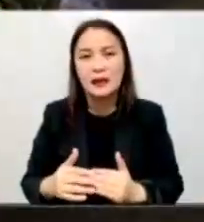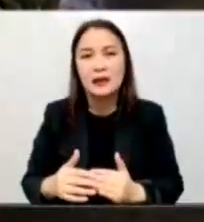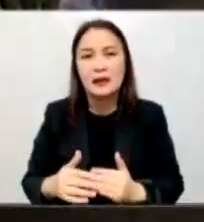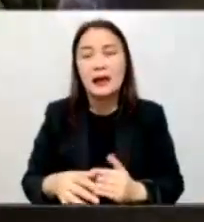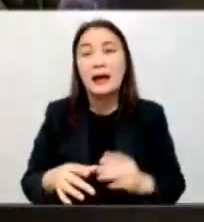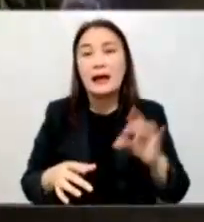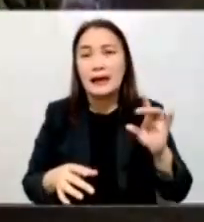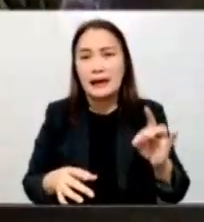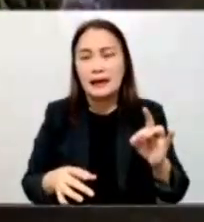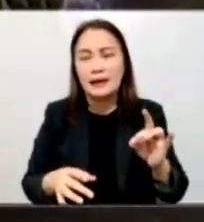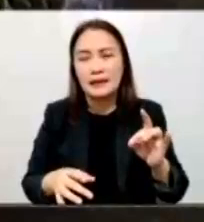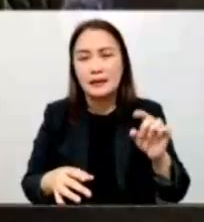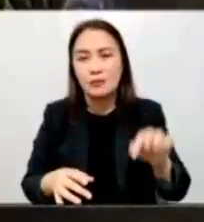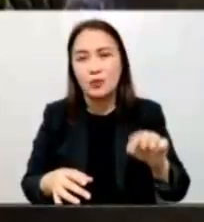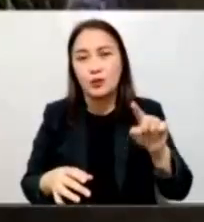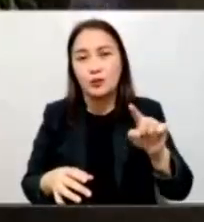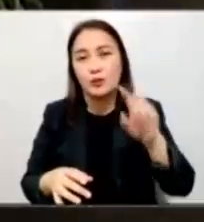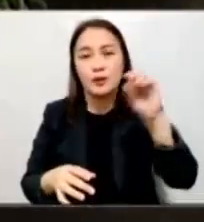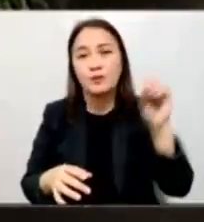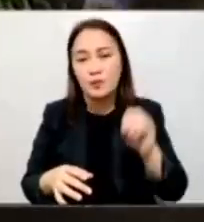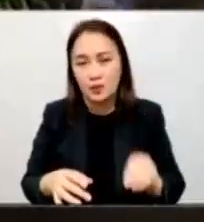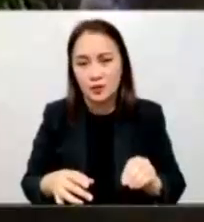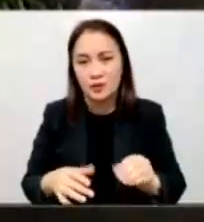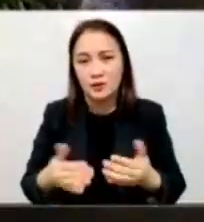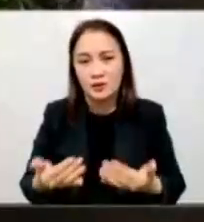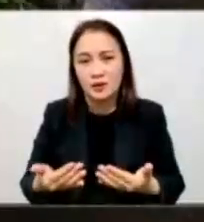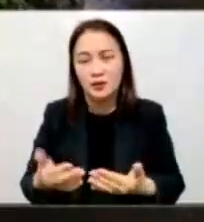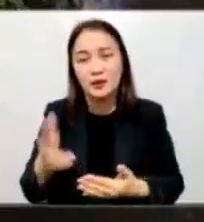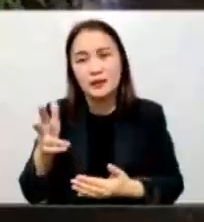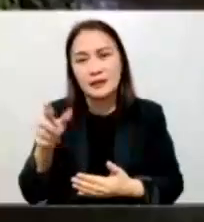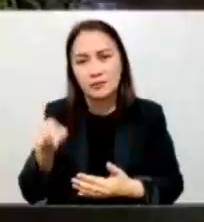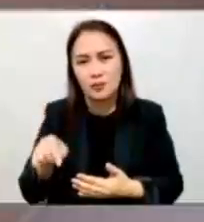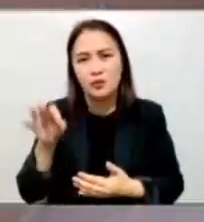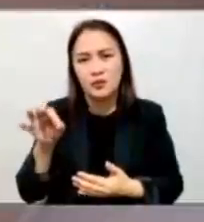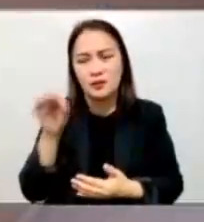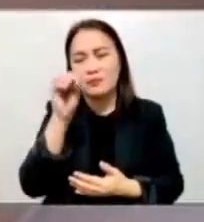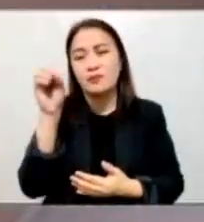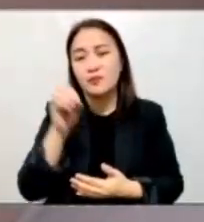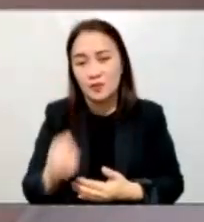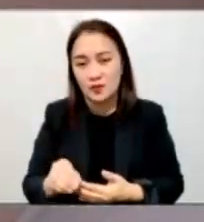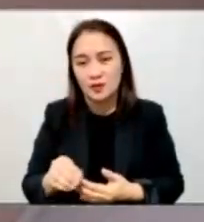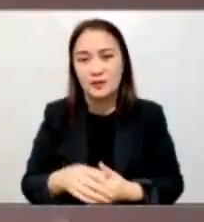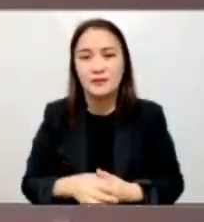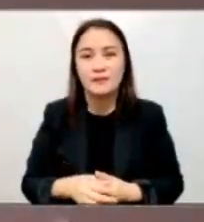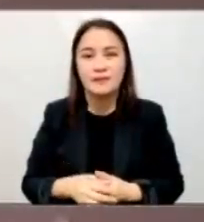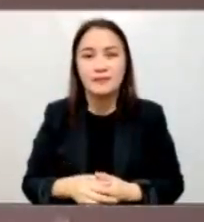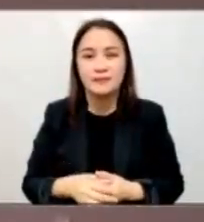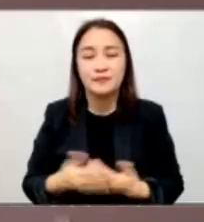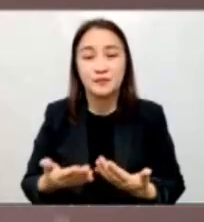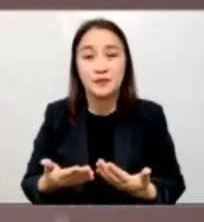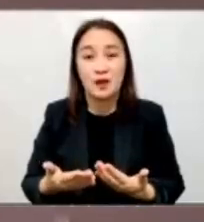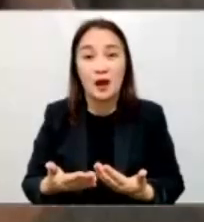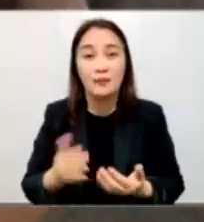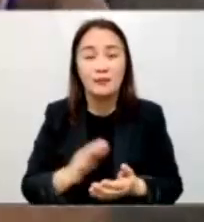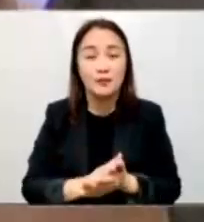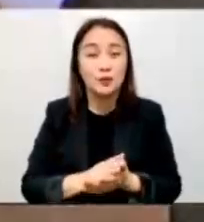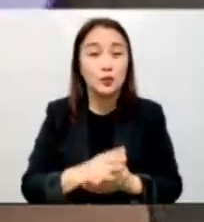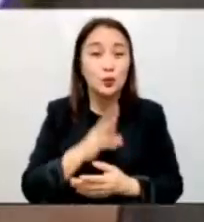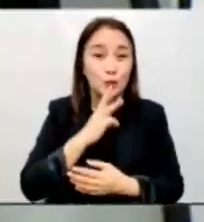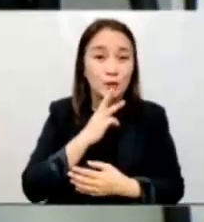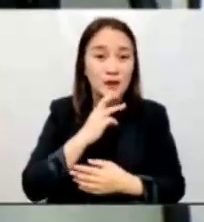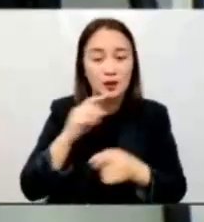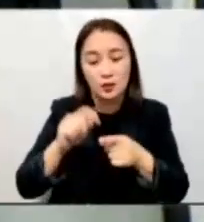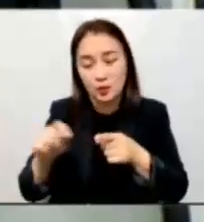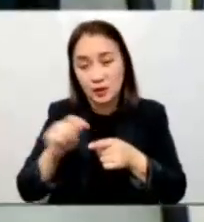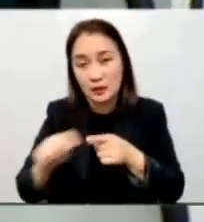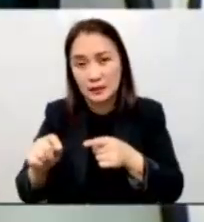8.1%. Pangunahing nakaambag sa mas mabagal na pagtaas ng mga presyo ang housing at utility bills gaya ng sa tubig, kuryente maging sa